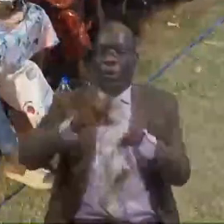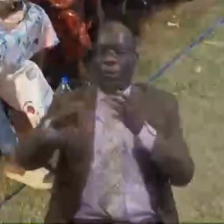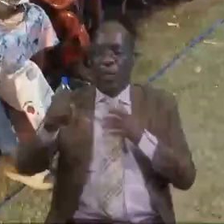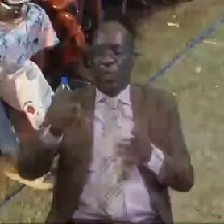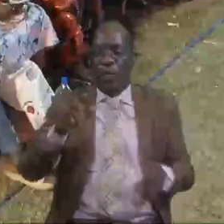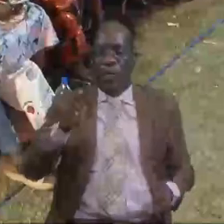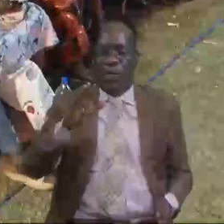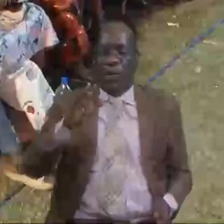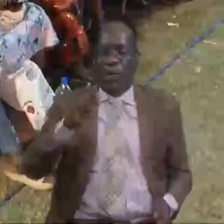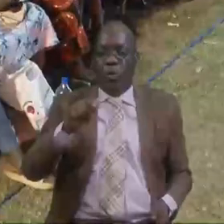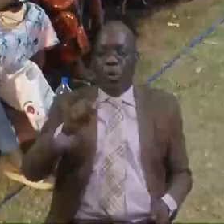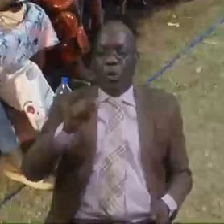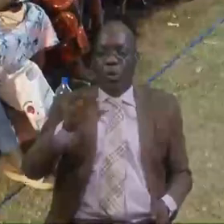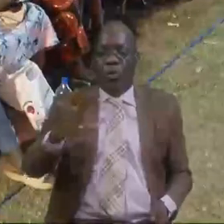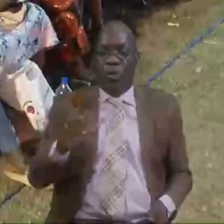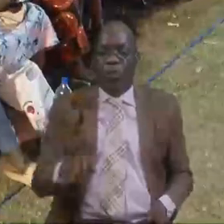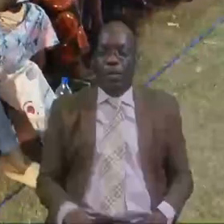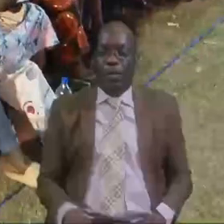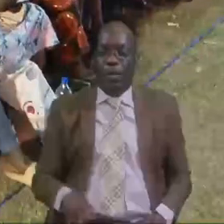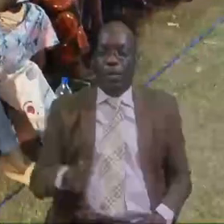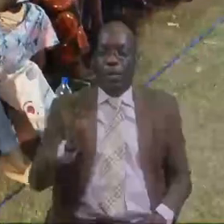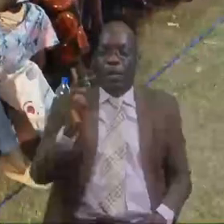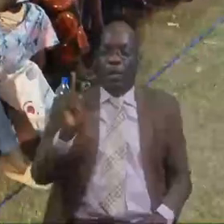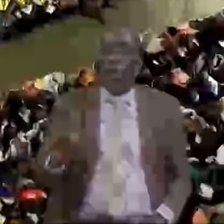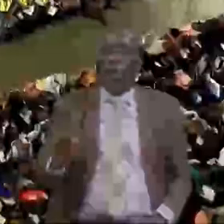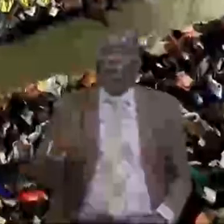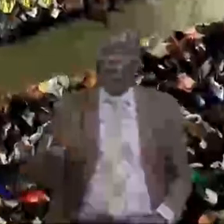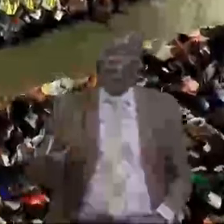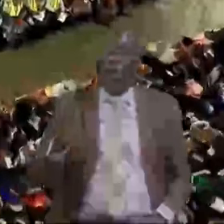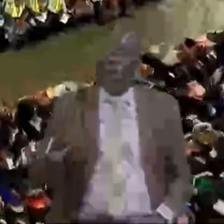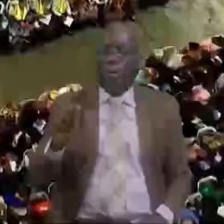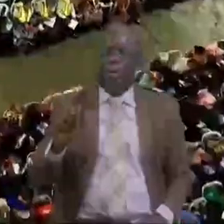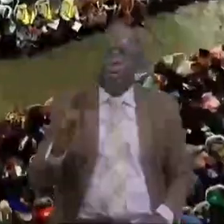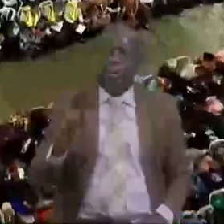verset 25. Matthieu 19,